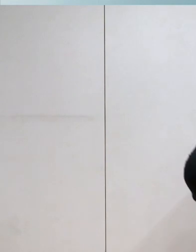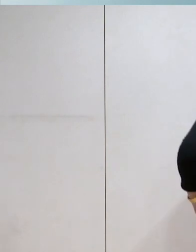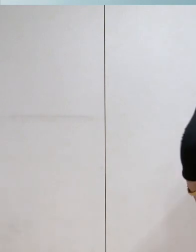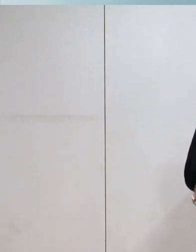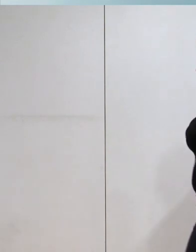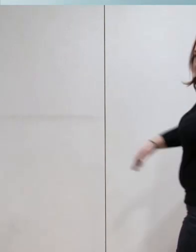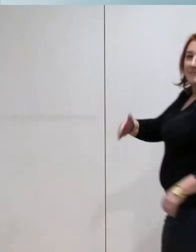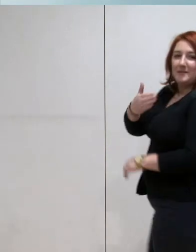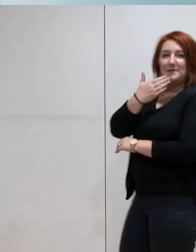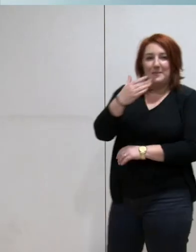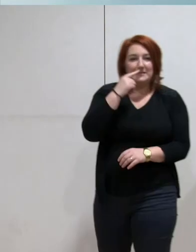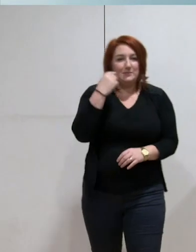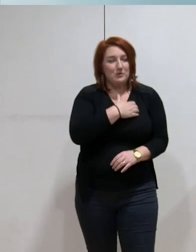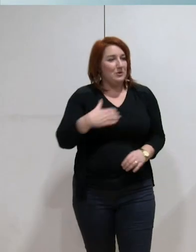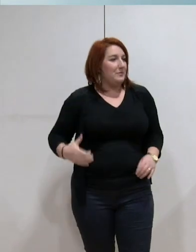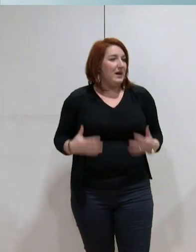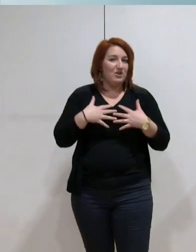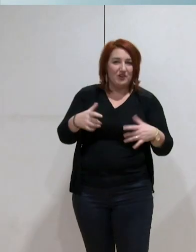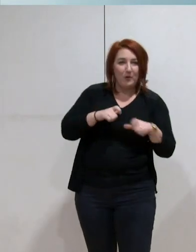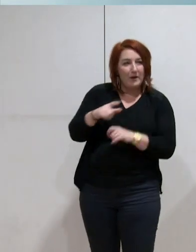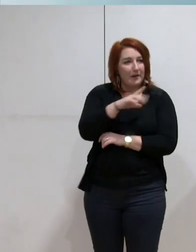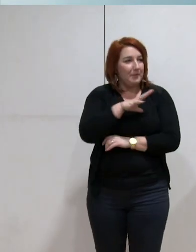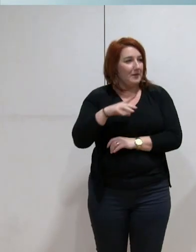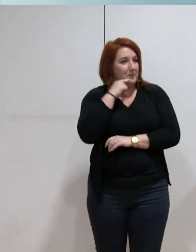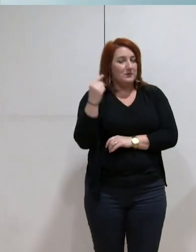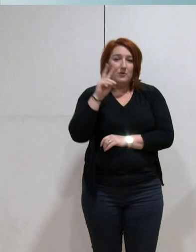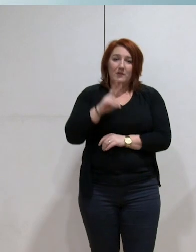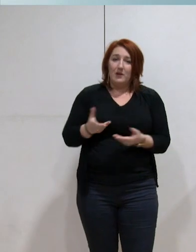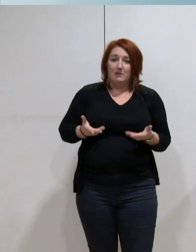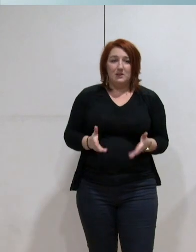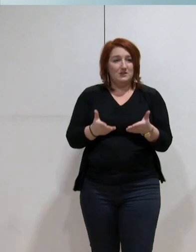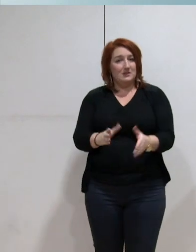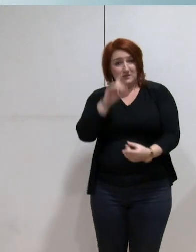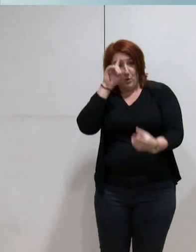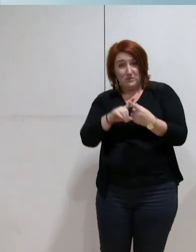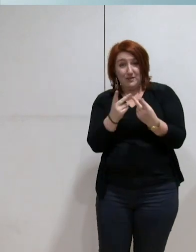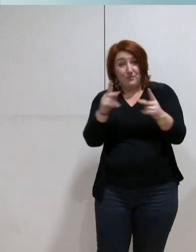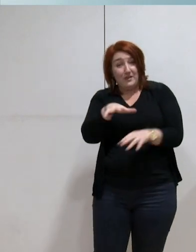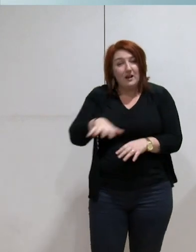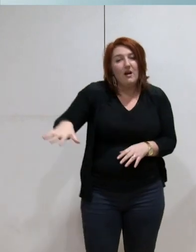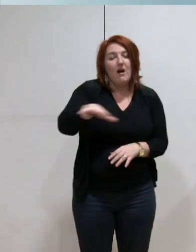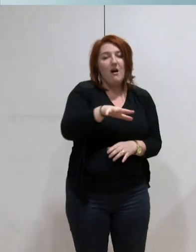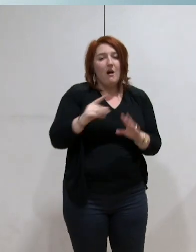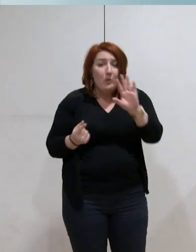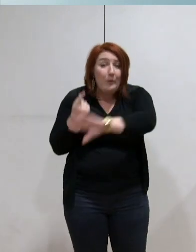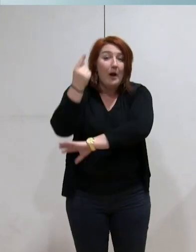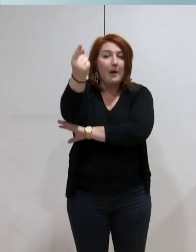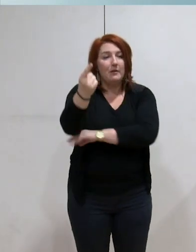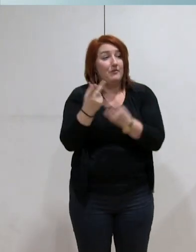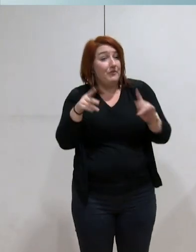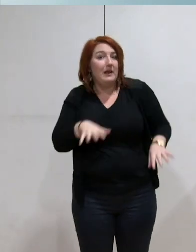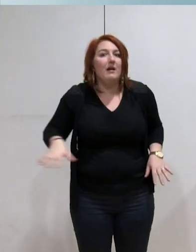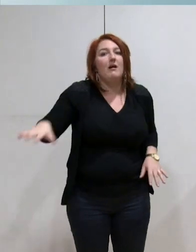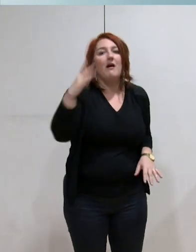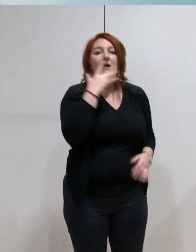ville durable une ville où il fait bon vivre une ville pour tous après la COP 21 et l'accord de Paris sur le